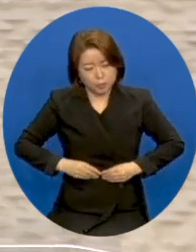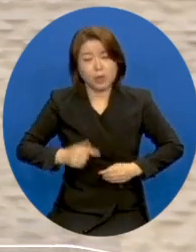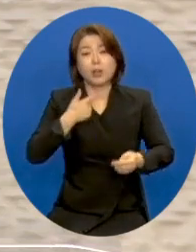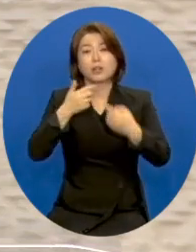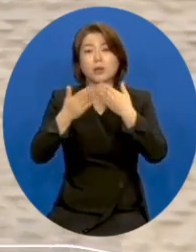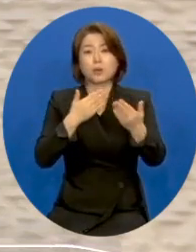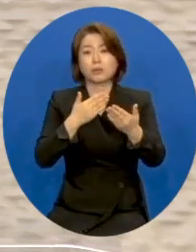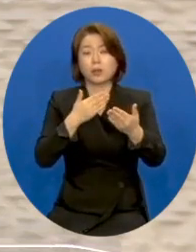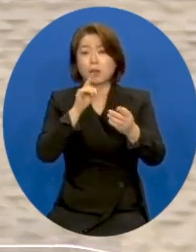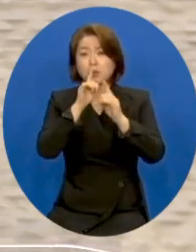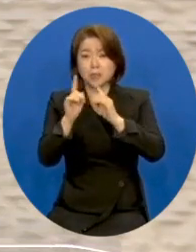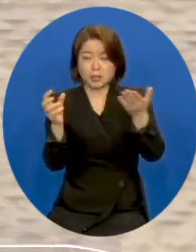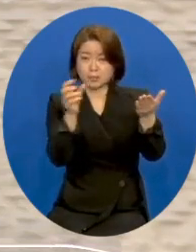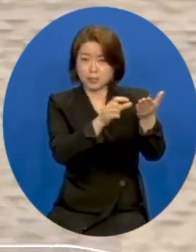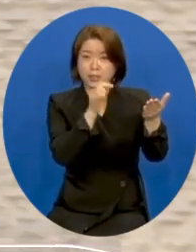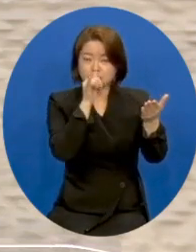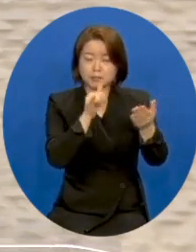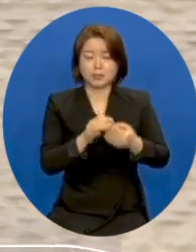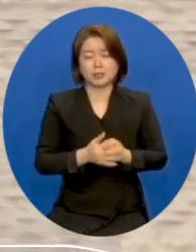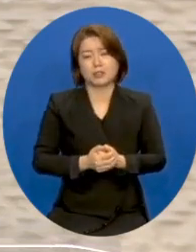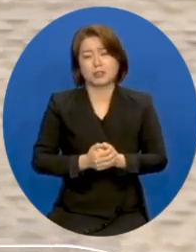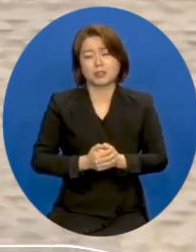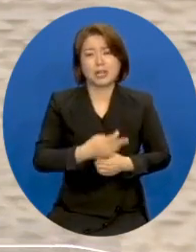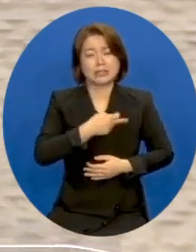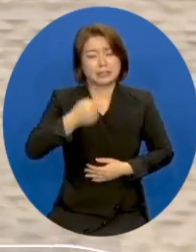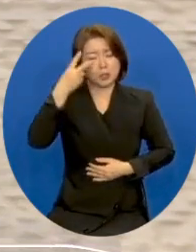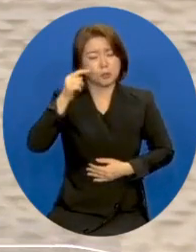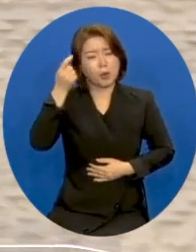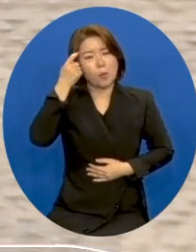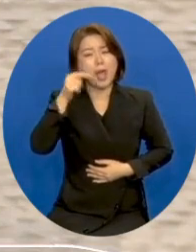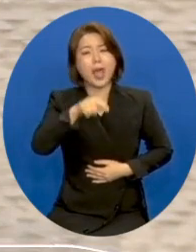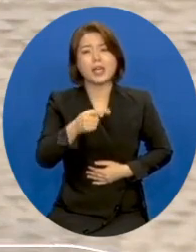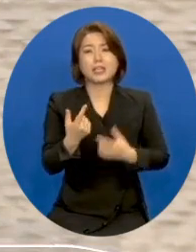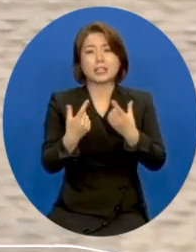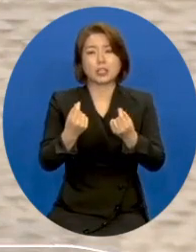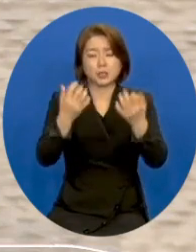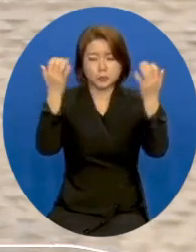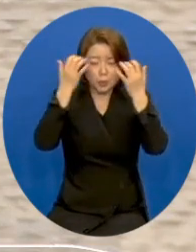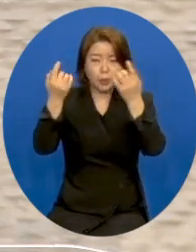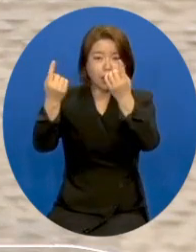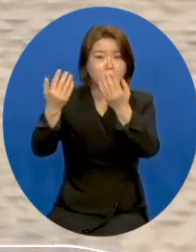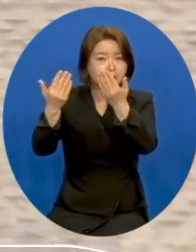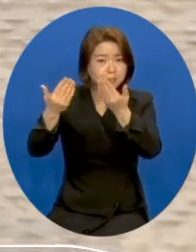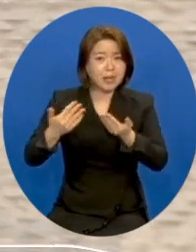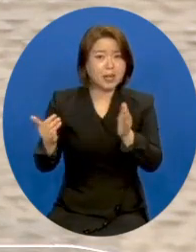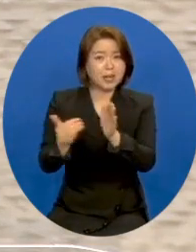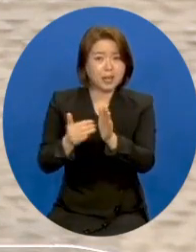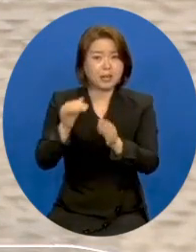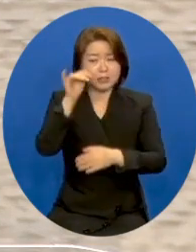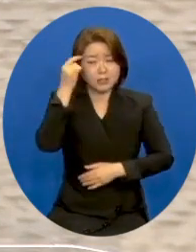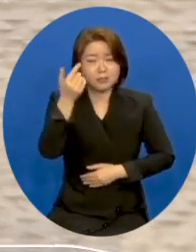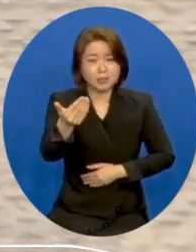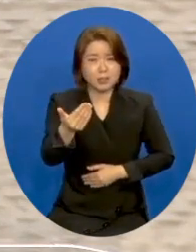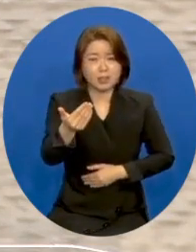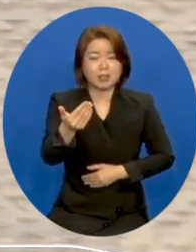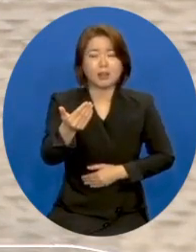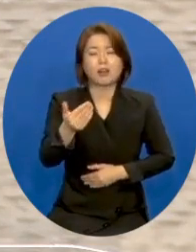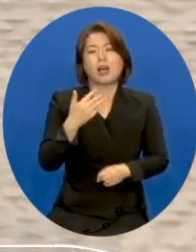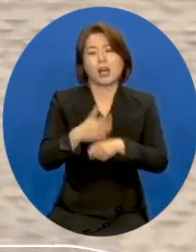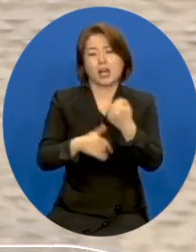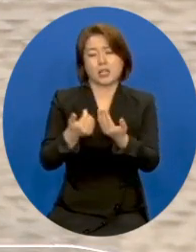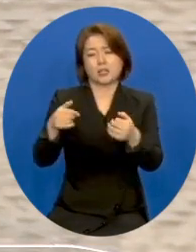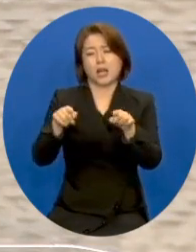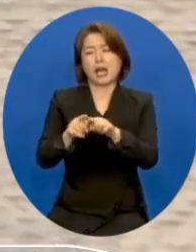겪었다는 것입니다. 사도 바울이 왜 이런 고난을 겪었습니까? 하나님과 함께 일하는